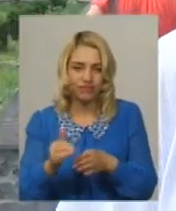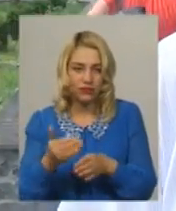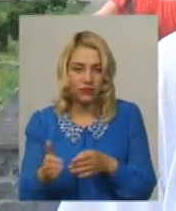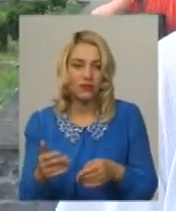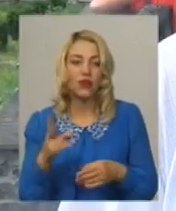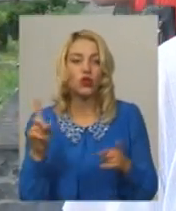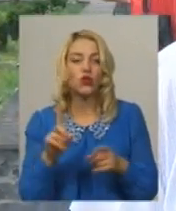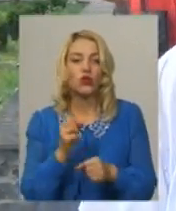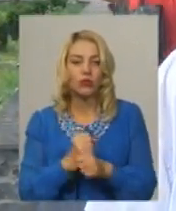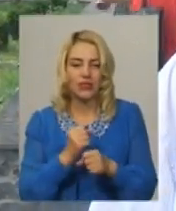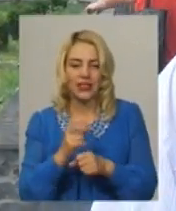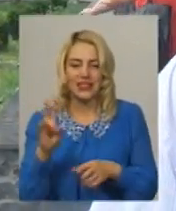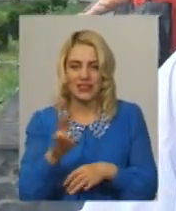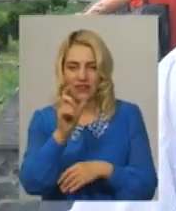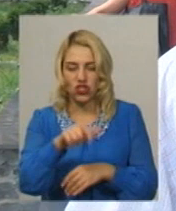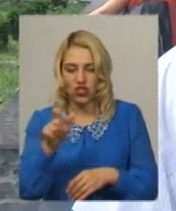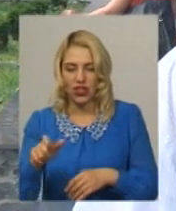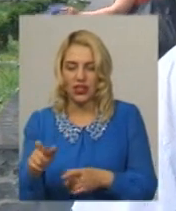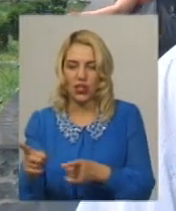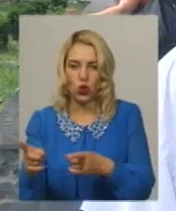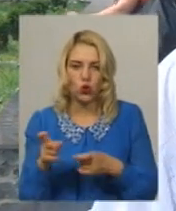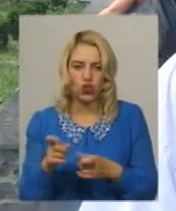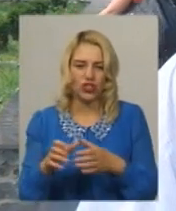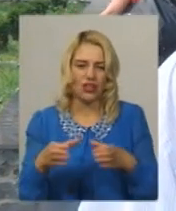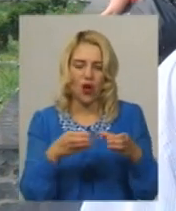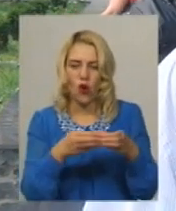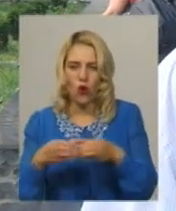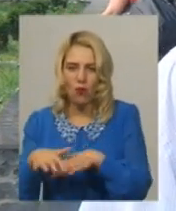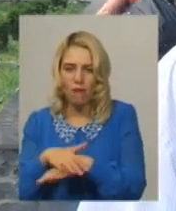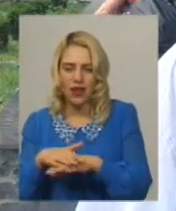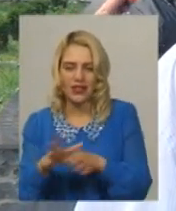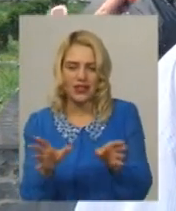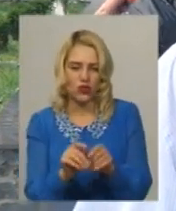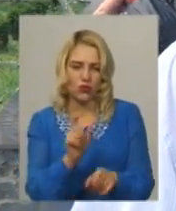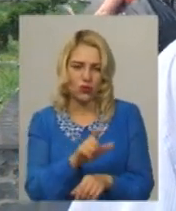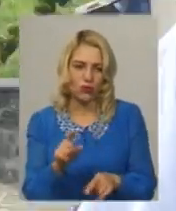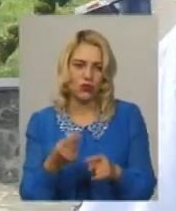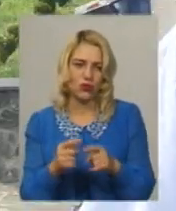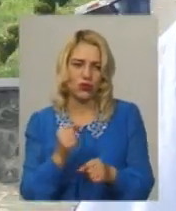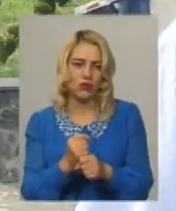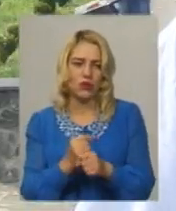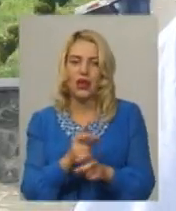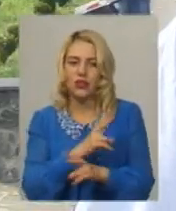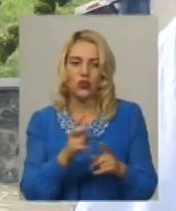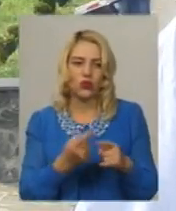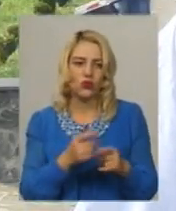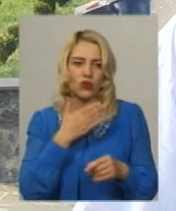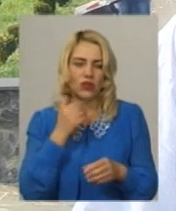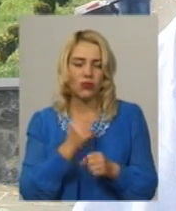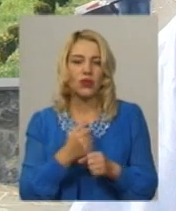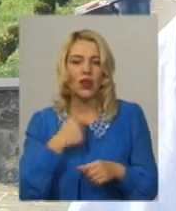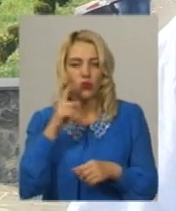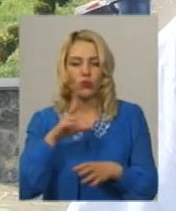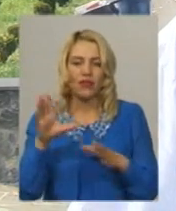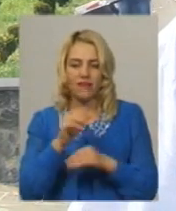увазі за священників, долучити громади і разом з людьми це зробити, ніхто цього не робить. Я думаю, на все воля Божа,